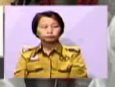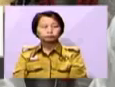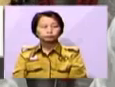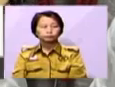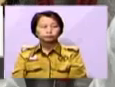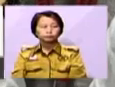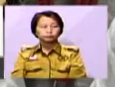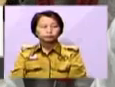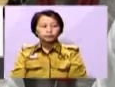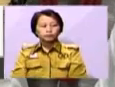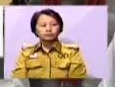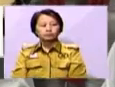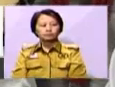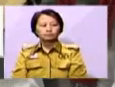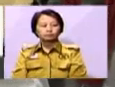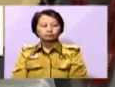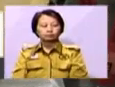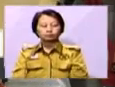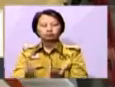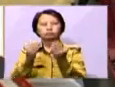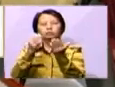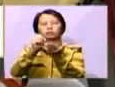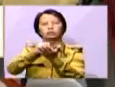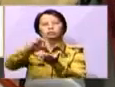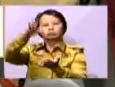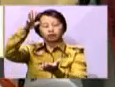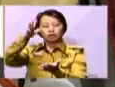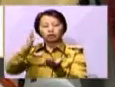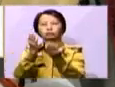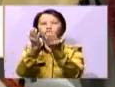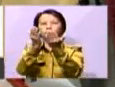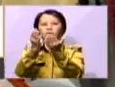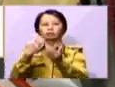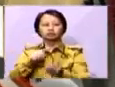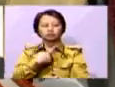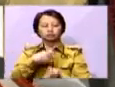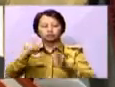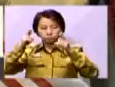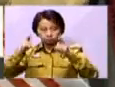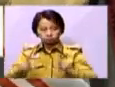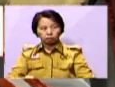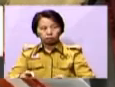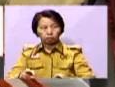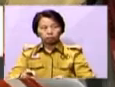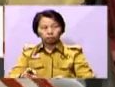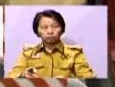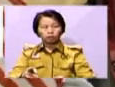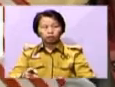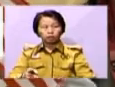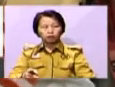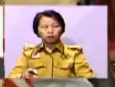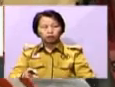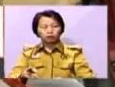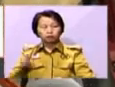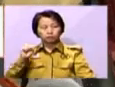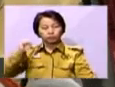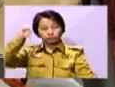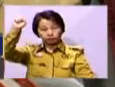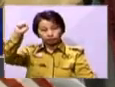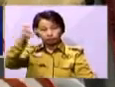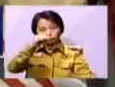Masa kemakbulan doa itu insyaAllah kami sebagai rakyat Sabah dan rakyat